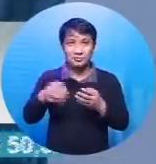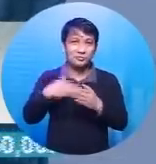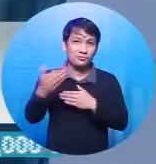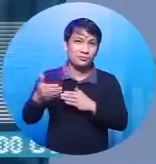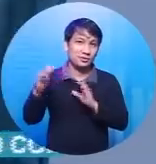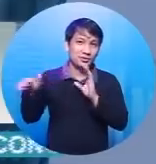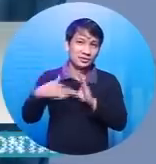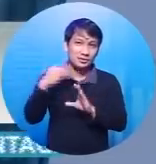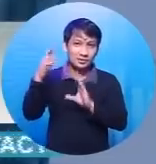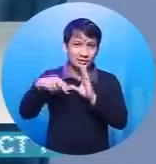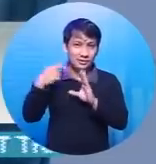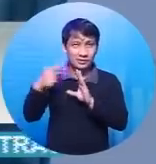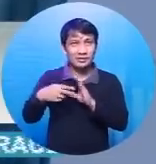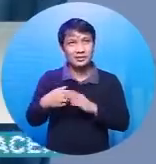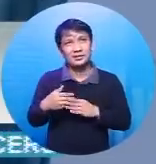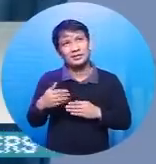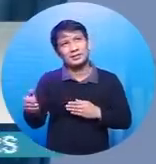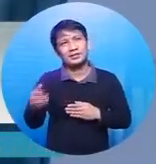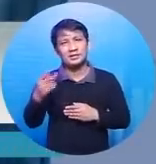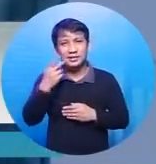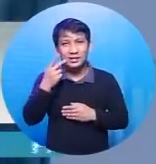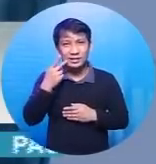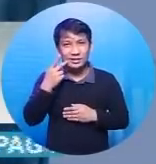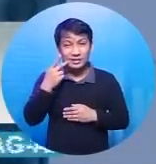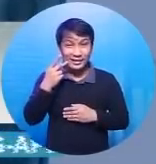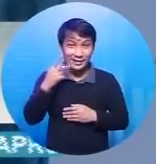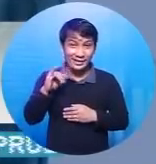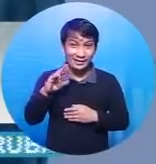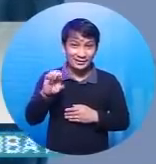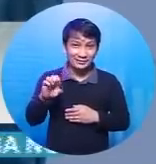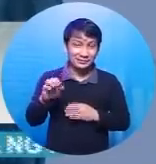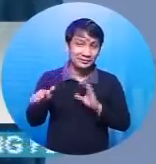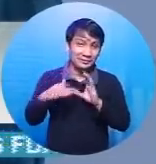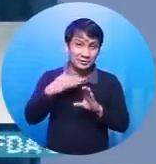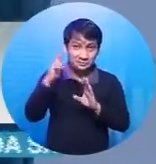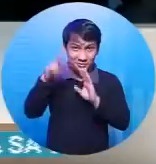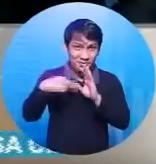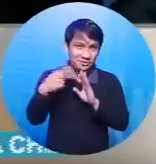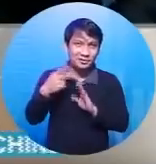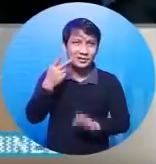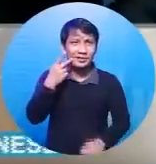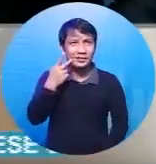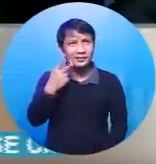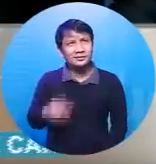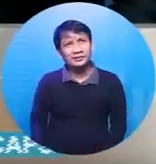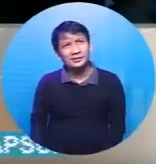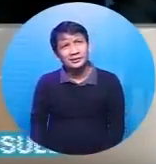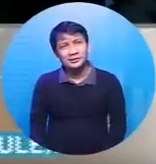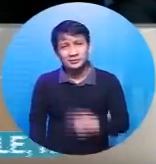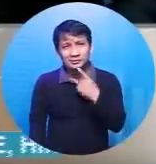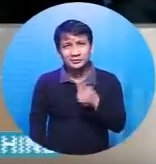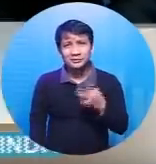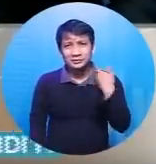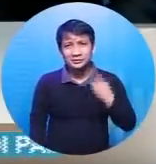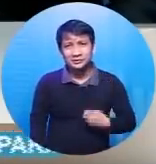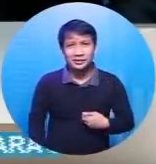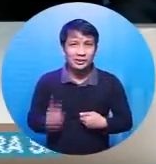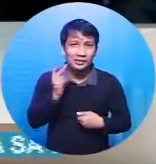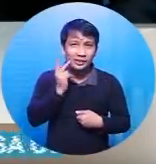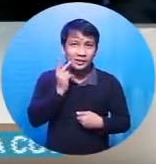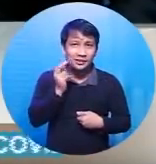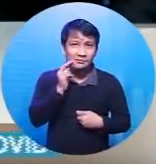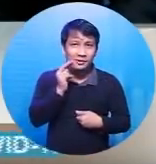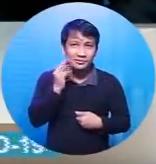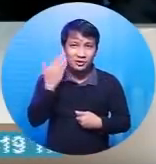na pinadala ni... Yes, Karen, ma'am. Sige, panoorin natin video ni Ma'am Karen. Ako nga pala si Karen Nabalos